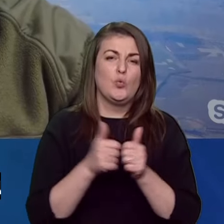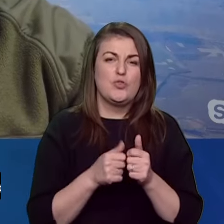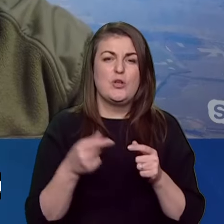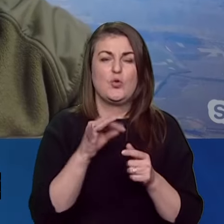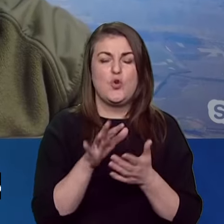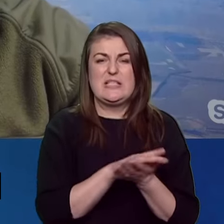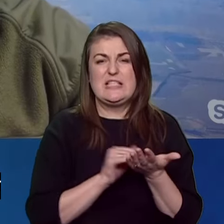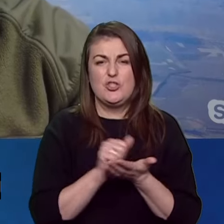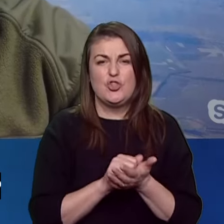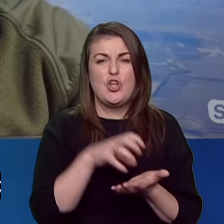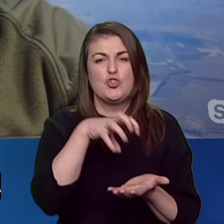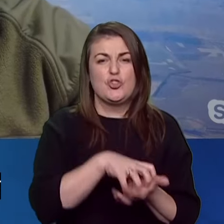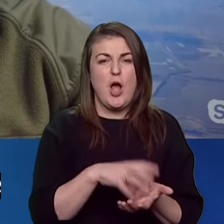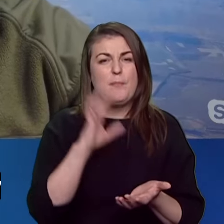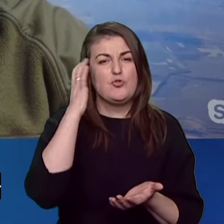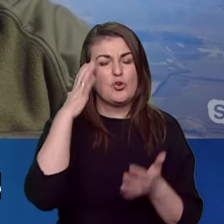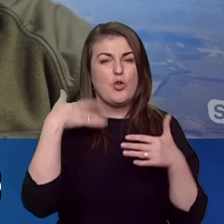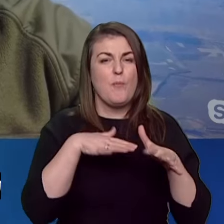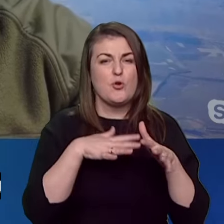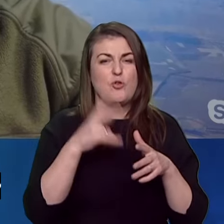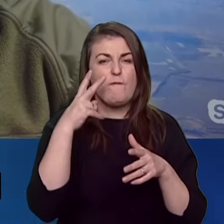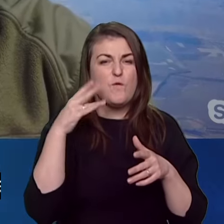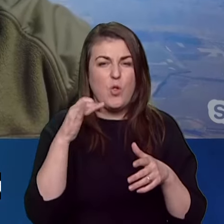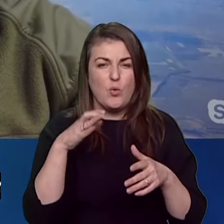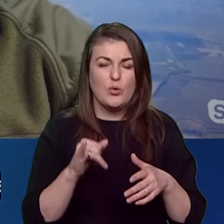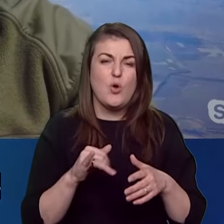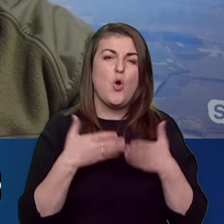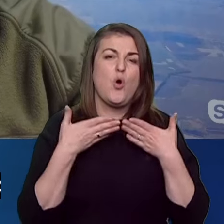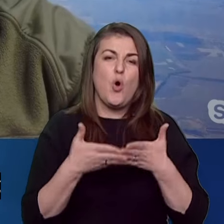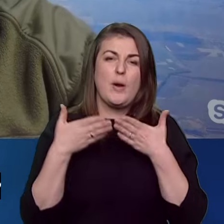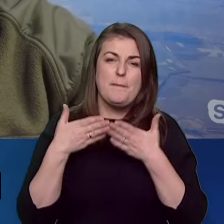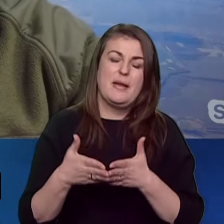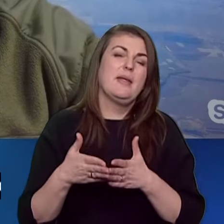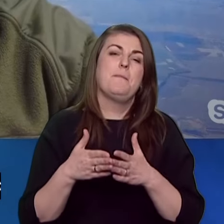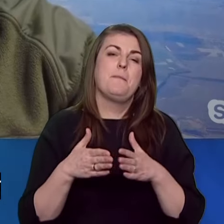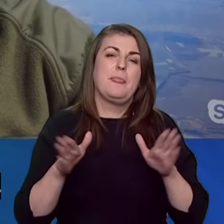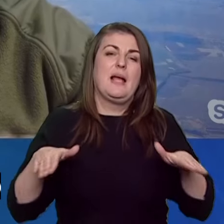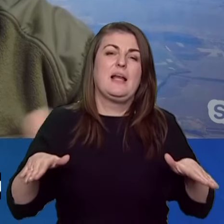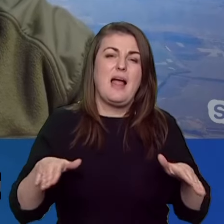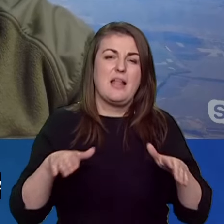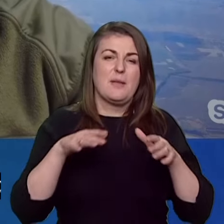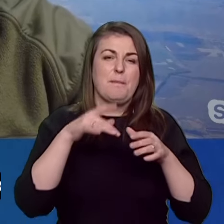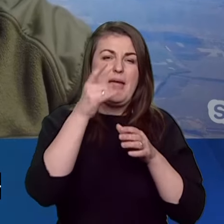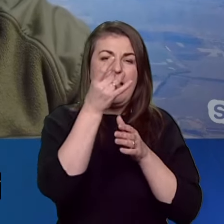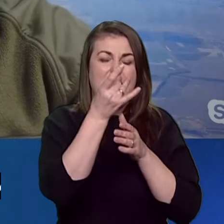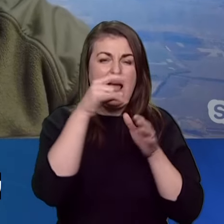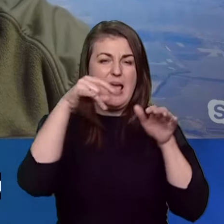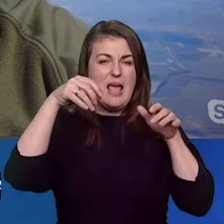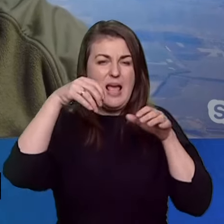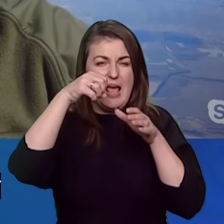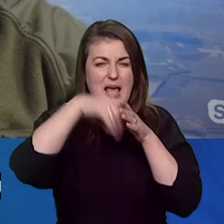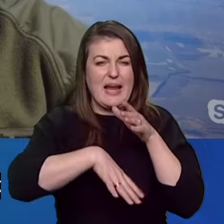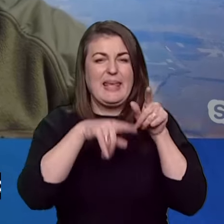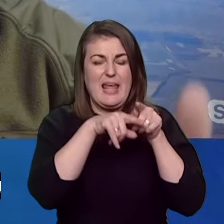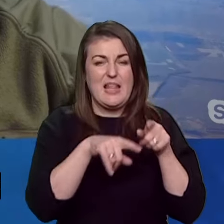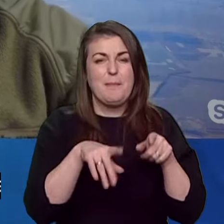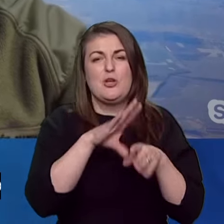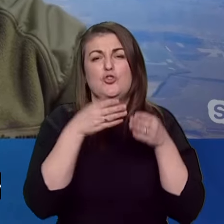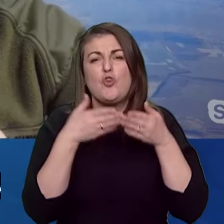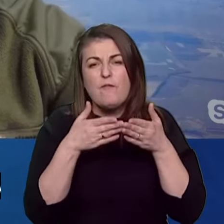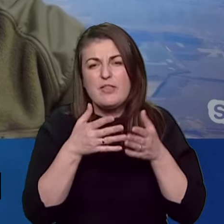до знищення штабу Чорноморського флоту, кораблів крилатими ракетами, підводного човна навіть. Тому, власне, це все